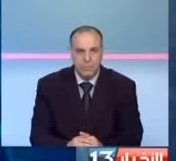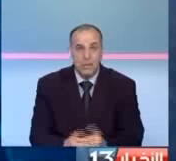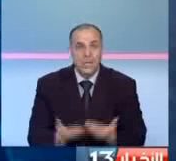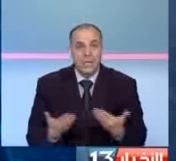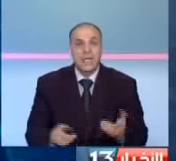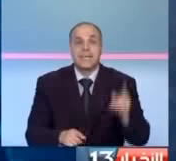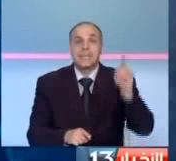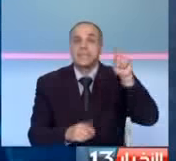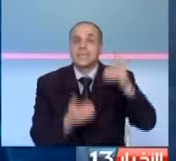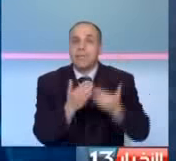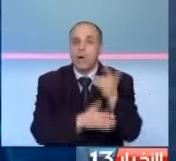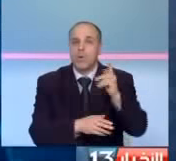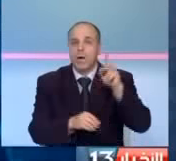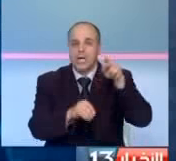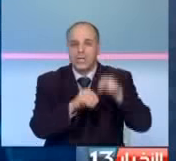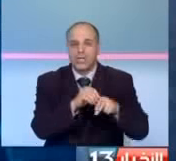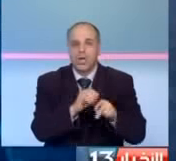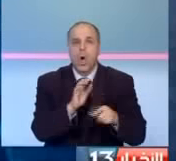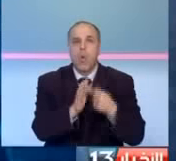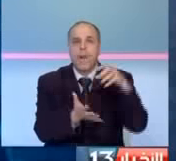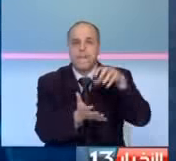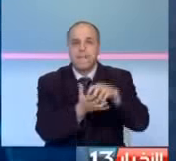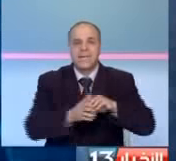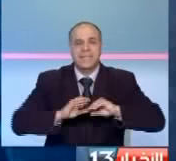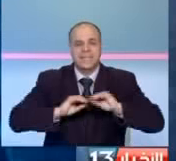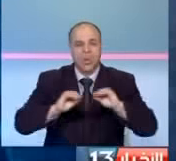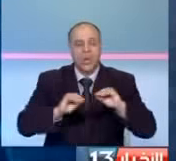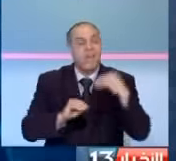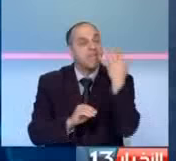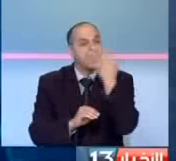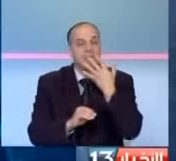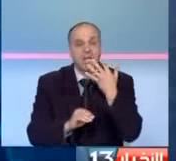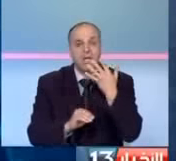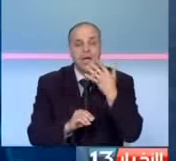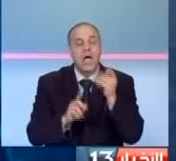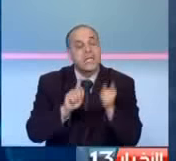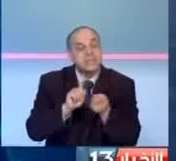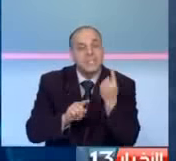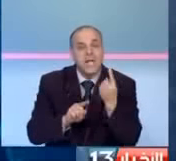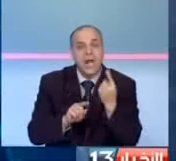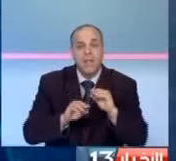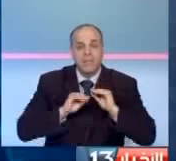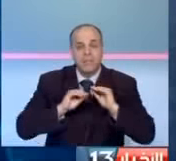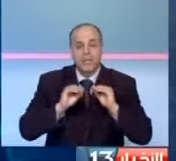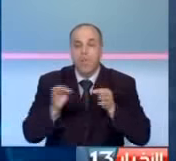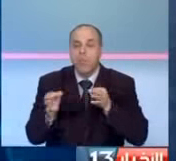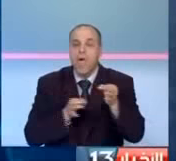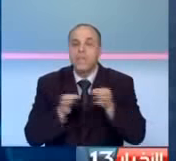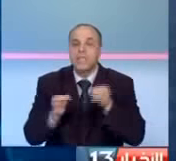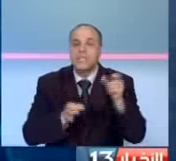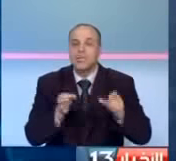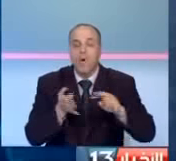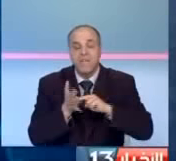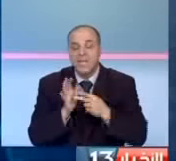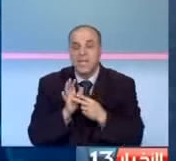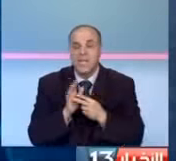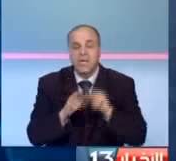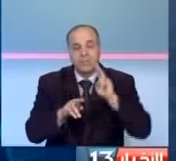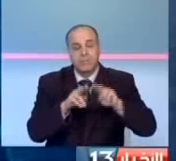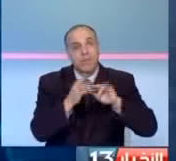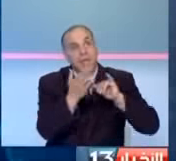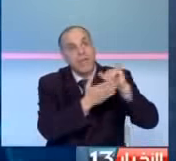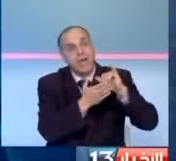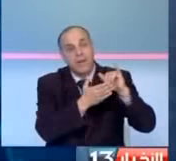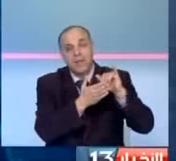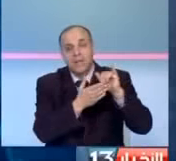تم صباح اليوم تدشين أول مركز للتكوين في إفريقيا متخصص في تكوين مهندسين وفنيين في صيانة